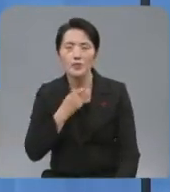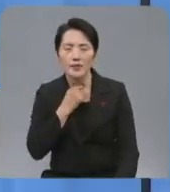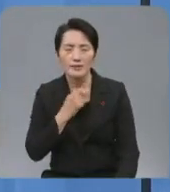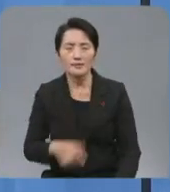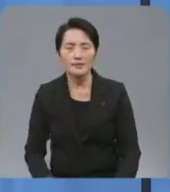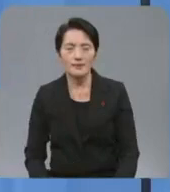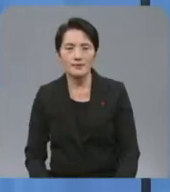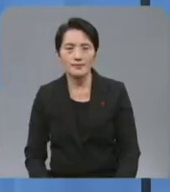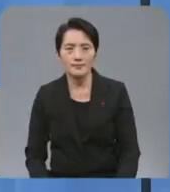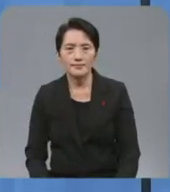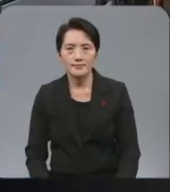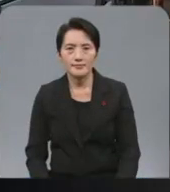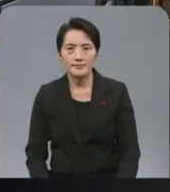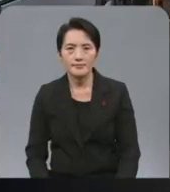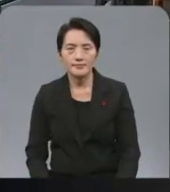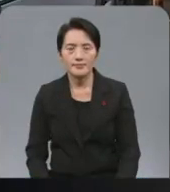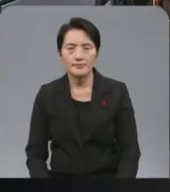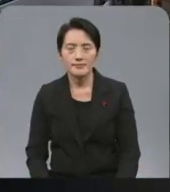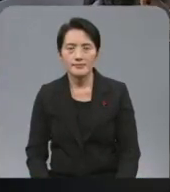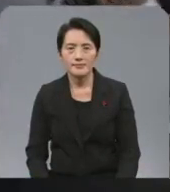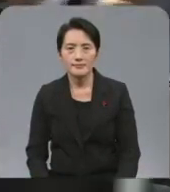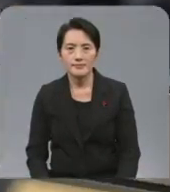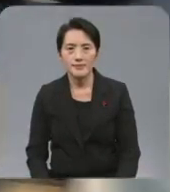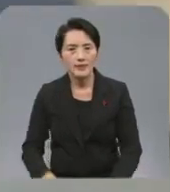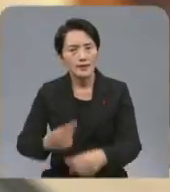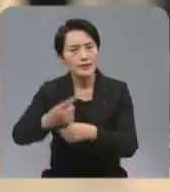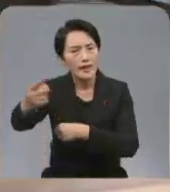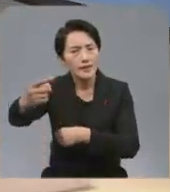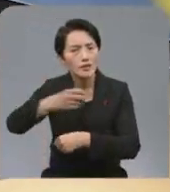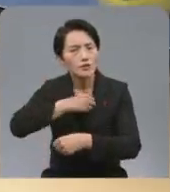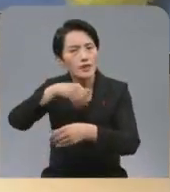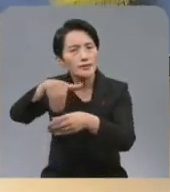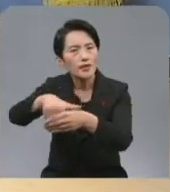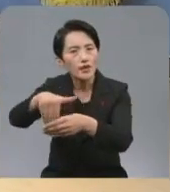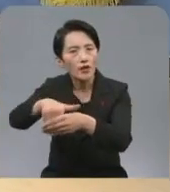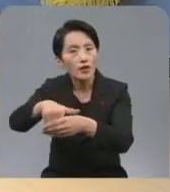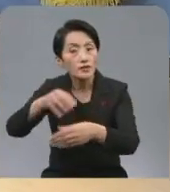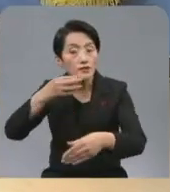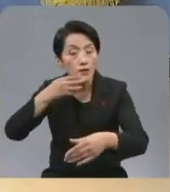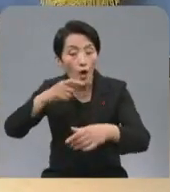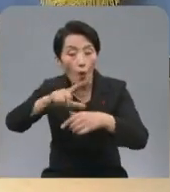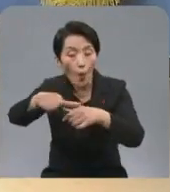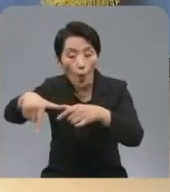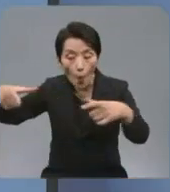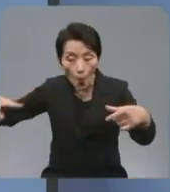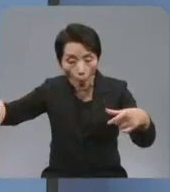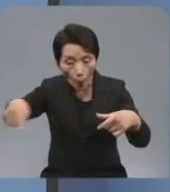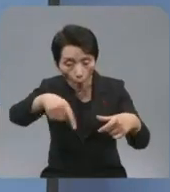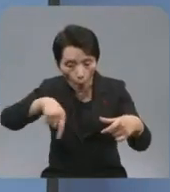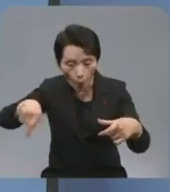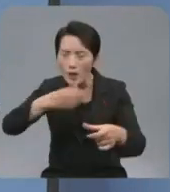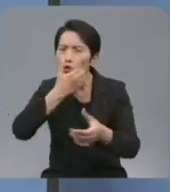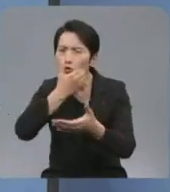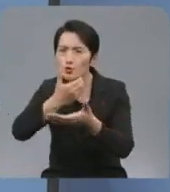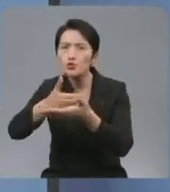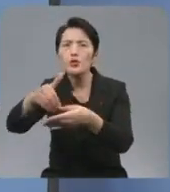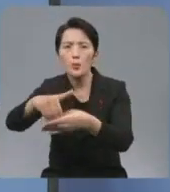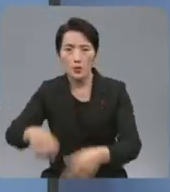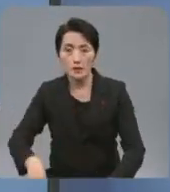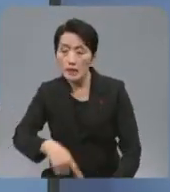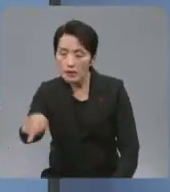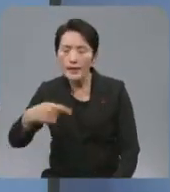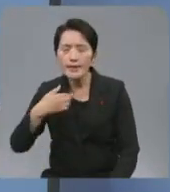победив на выборах сказал он подчеркнул что с его нынешним президентом связывает общая судьба